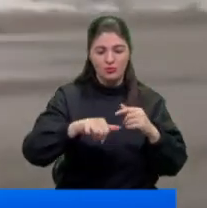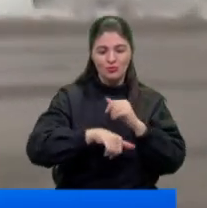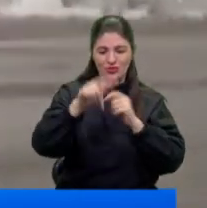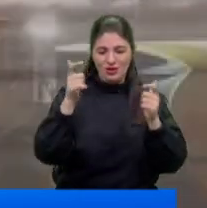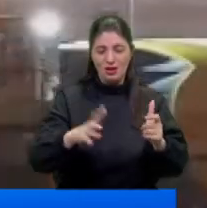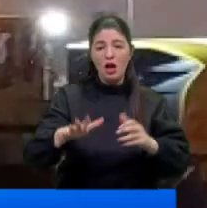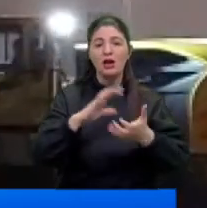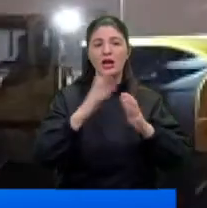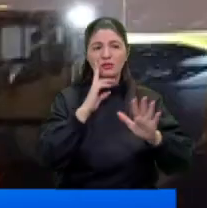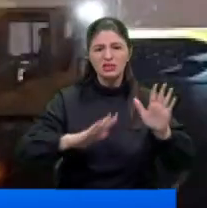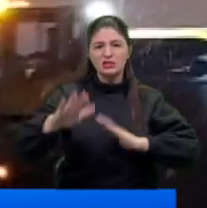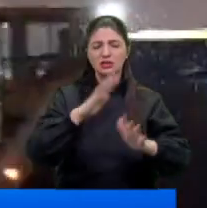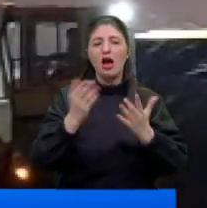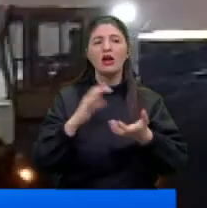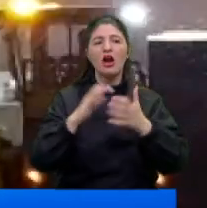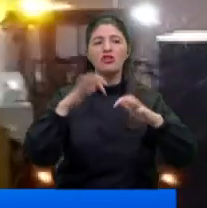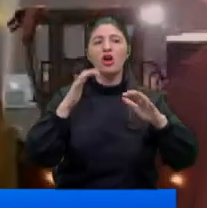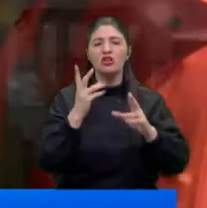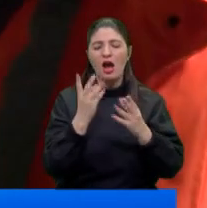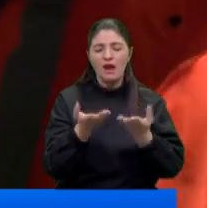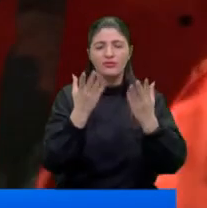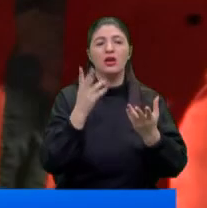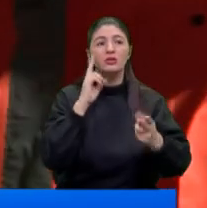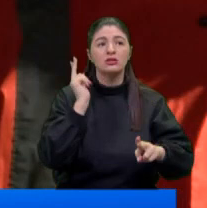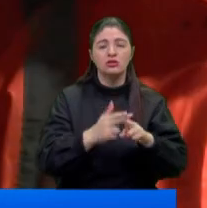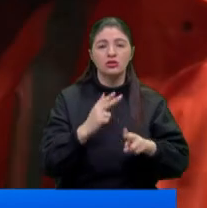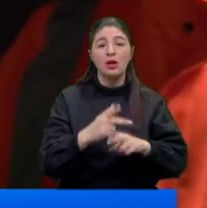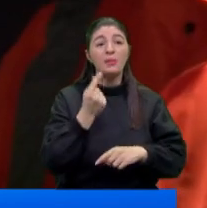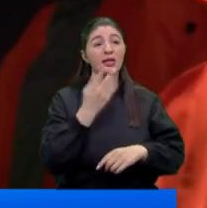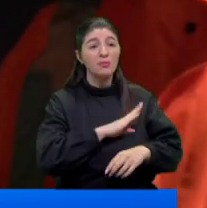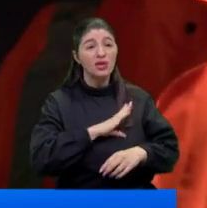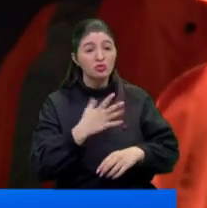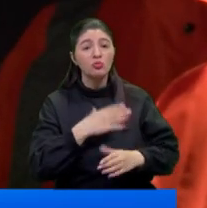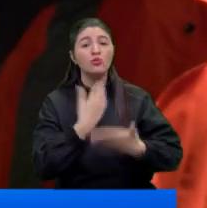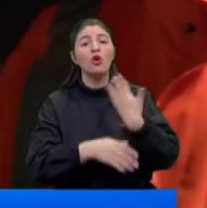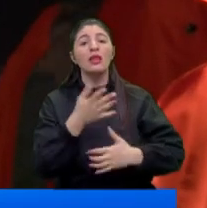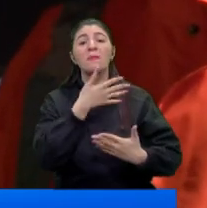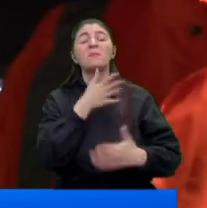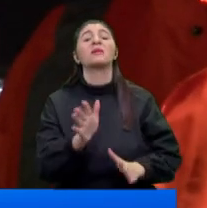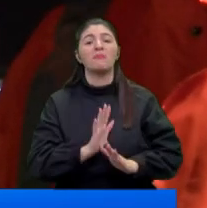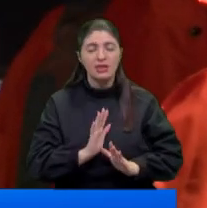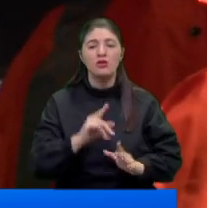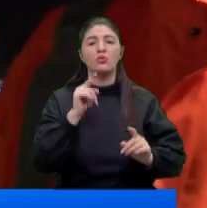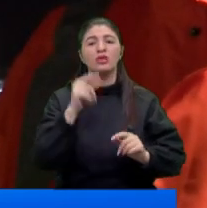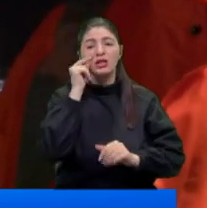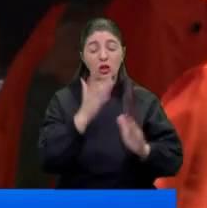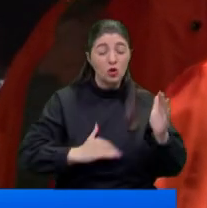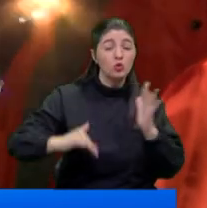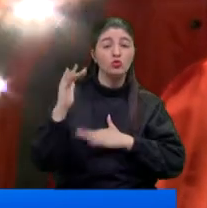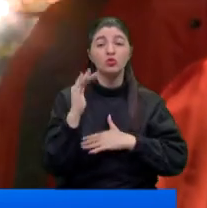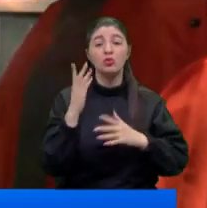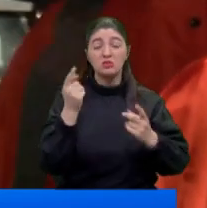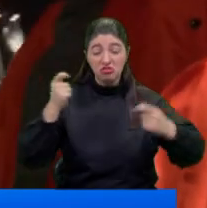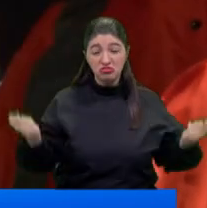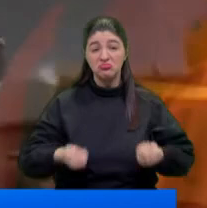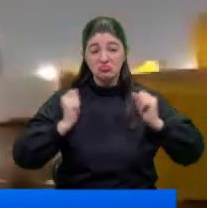çalışmaları kar yağışının hafiflemesiyle hız kazandı. Biraz daha sabır istiyoruz. Yorgunluk nedir bilmeden burada insanüstü bir gayretle tüm